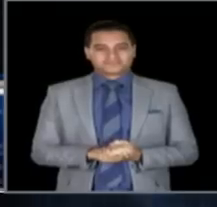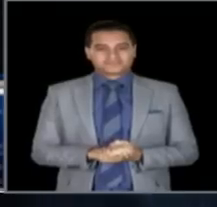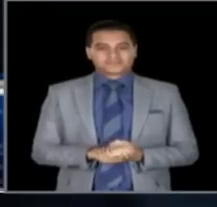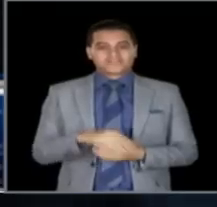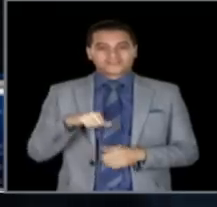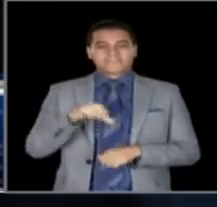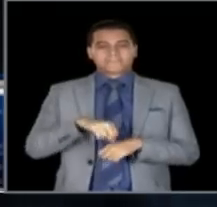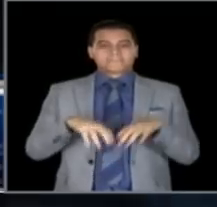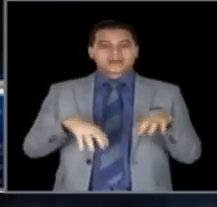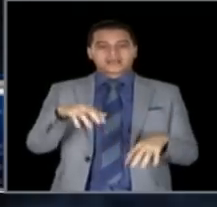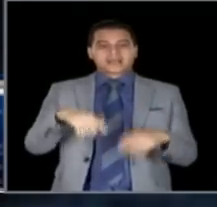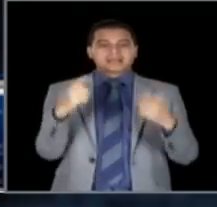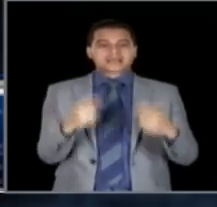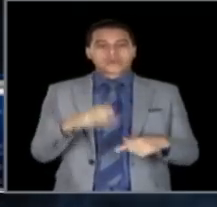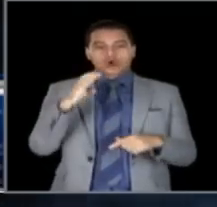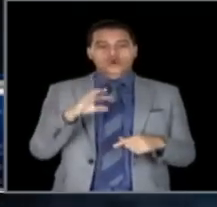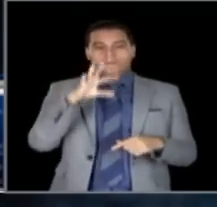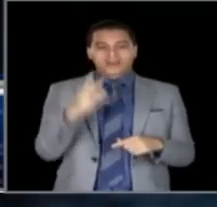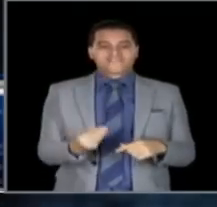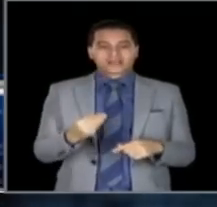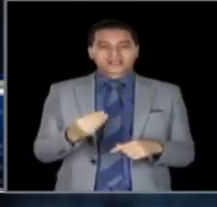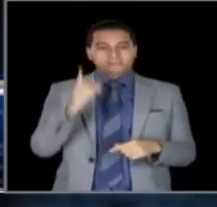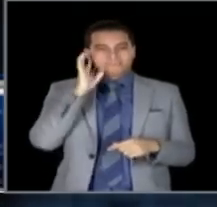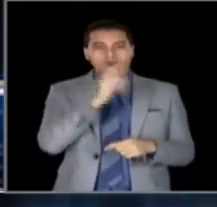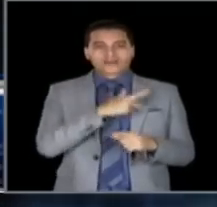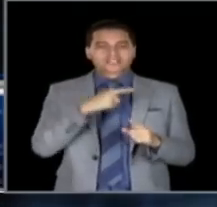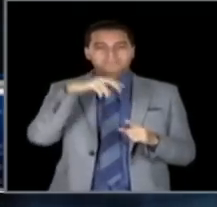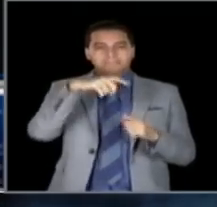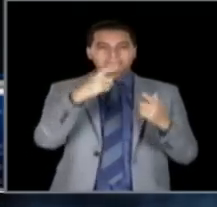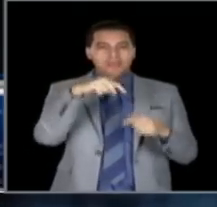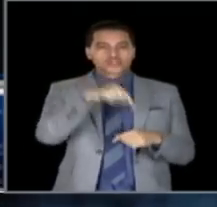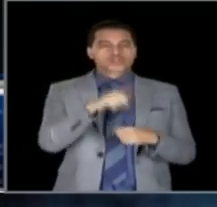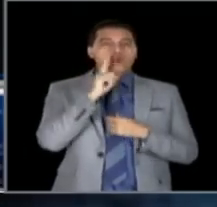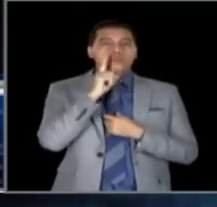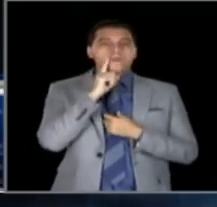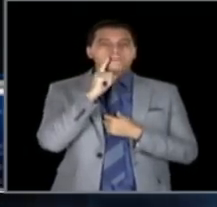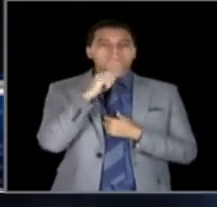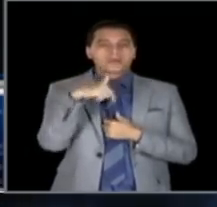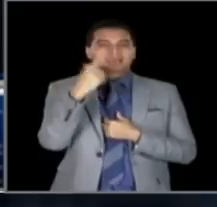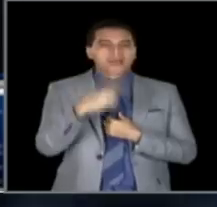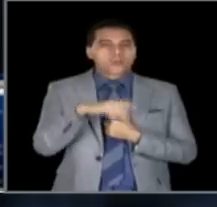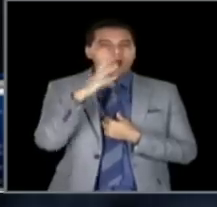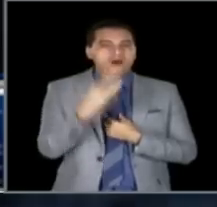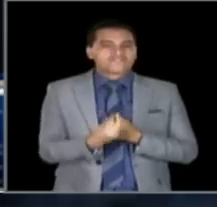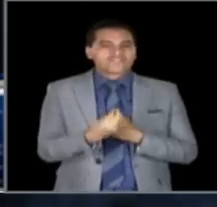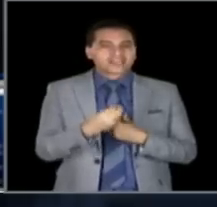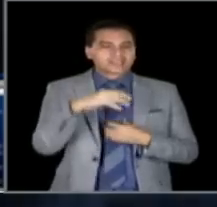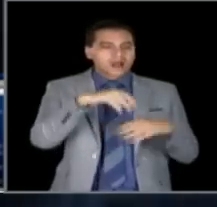إحدى مدن دولة جنوب إفريقيا تلقب بالمدينة الأم، فما هي؟